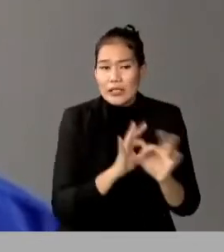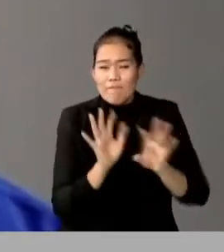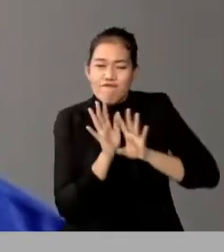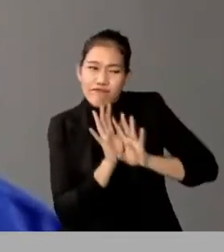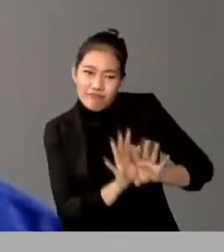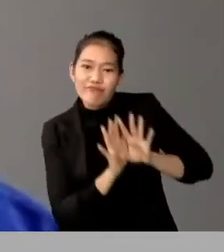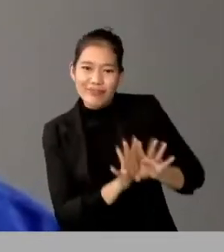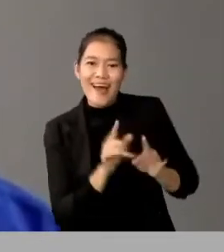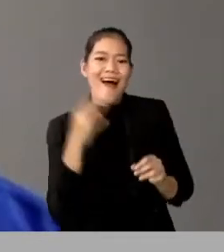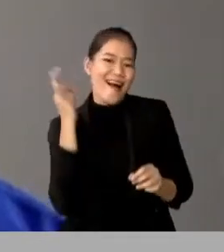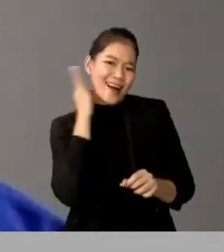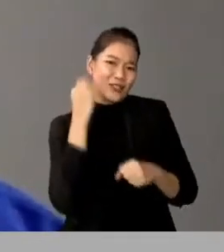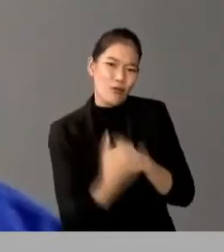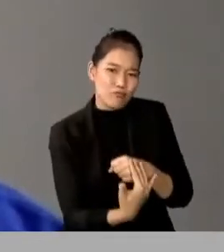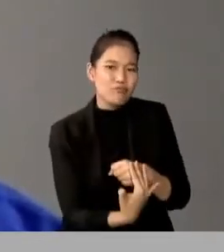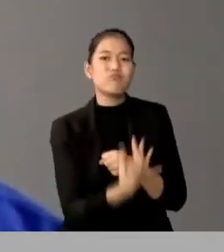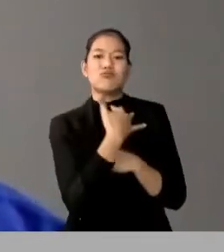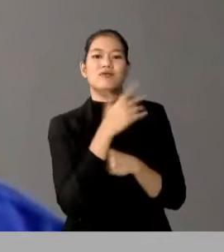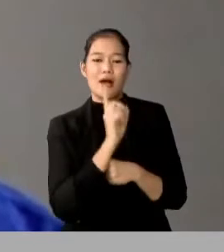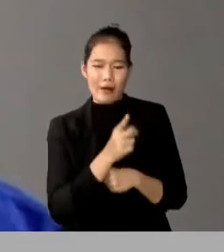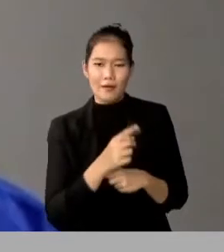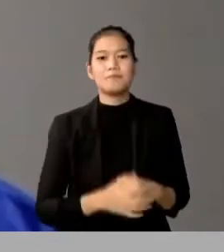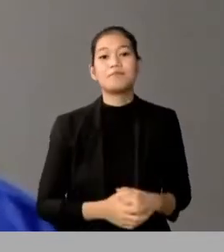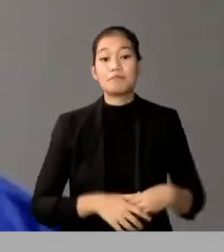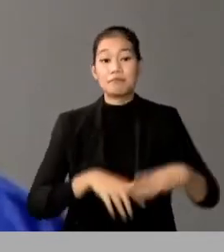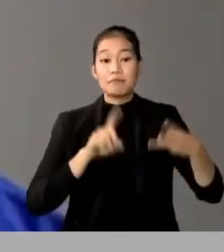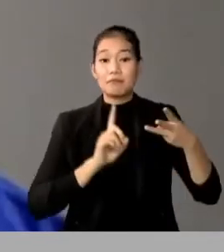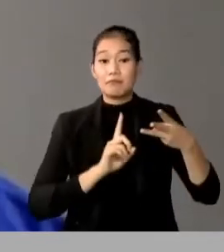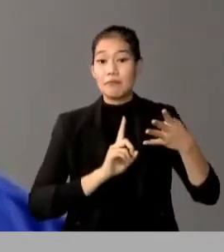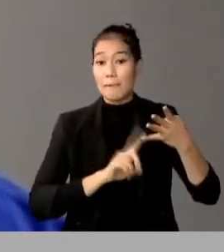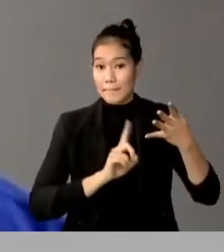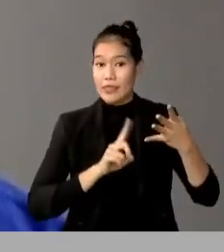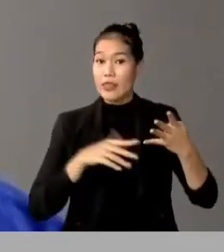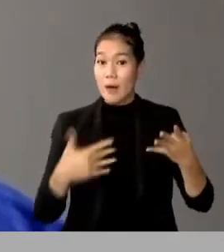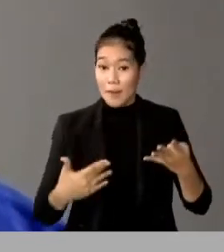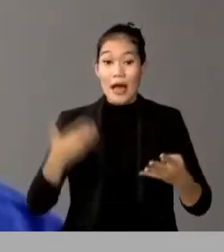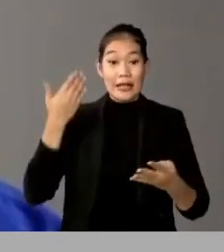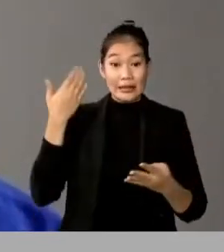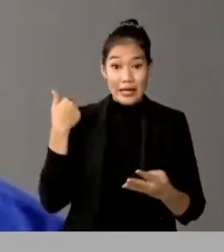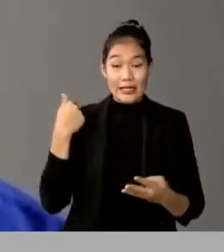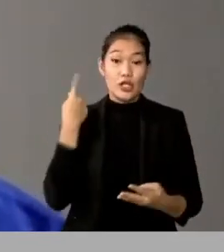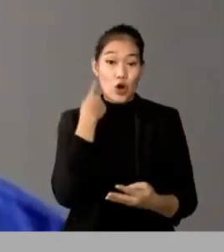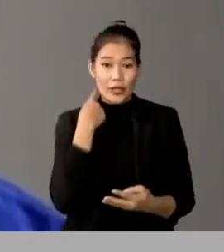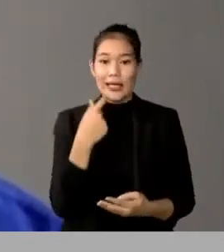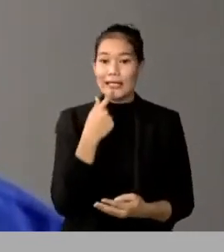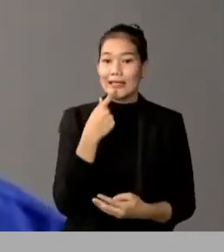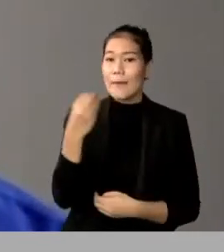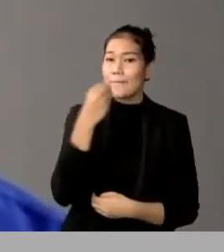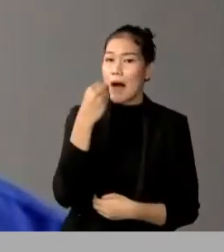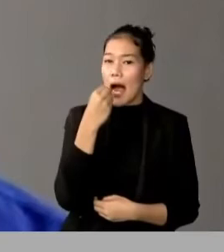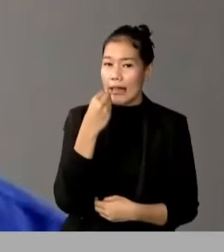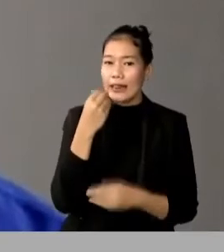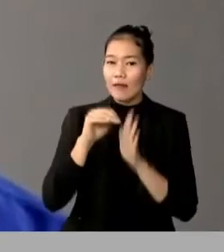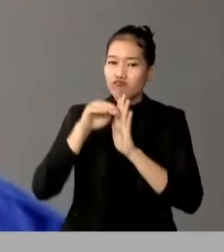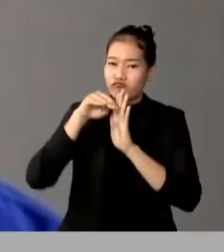sehingga tentu di situnya untuk ke ditulari menjadi lebih tinggi pula kemudian sering tadi Seperti yang disampaikan dokter Adya asupan Mbak makan mereka